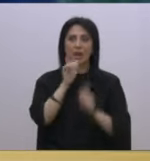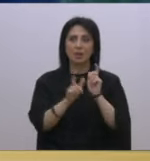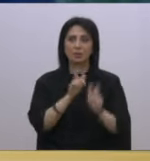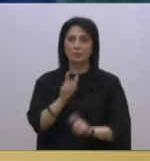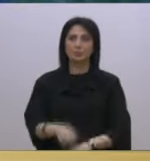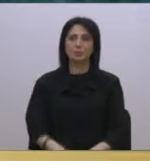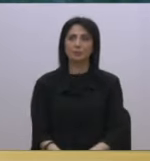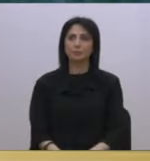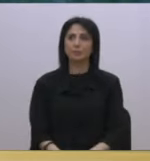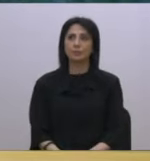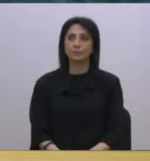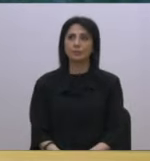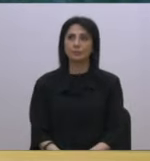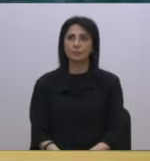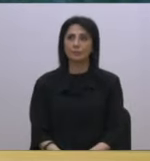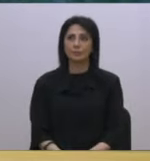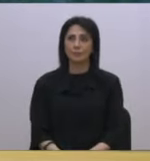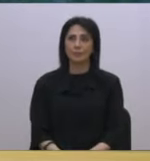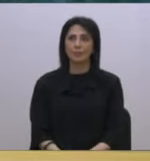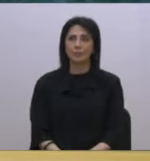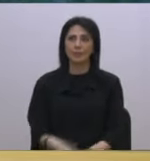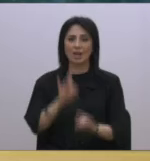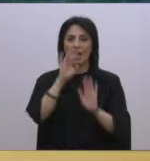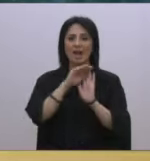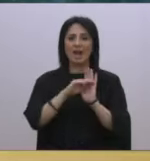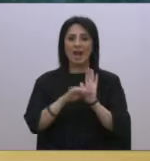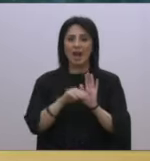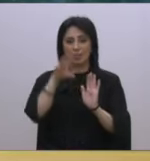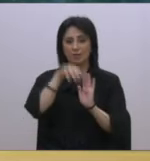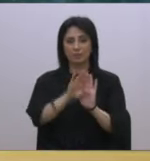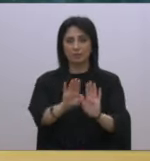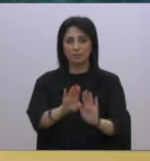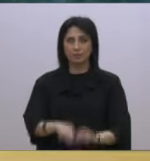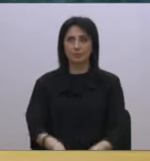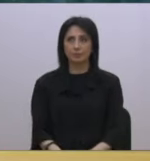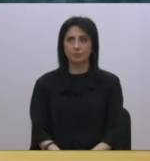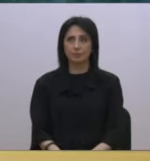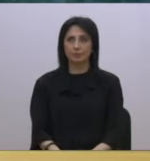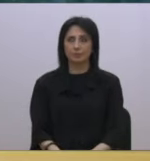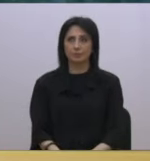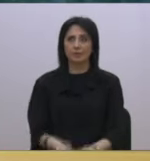квакс. И хавит регламенты с парк лепши.